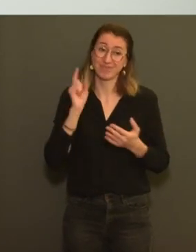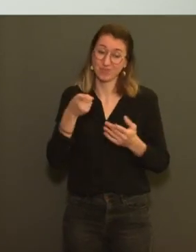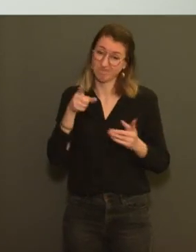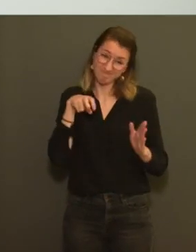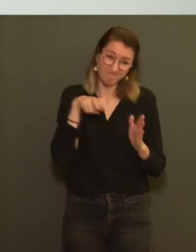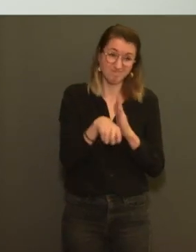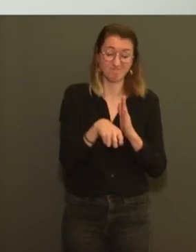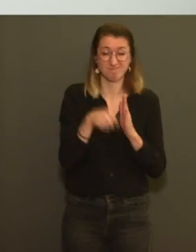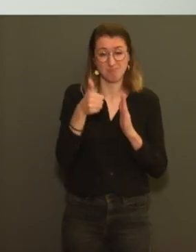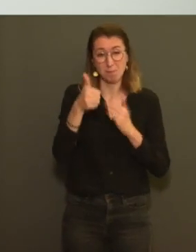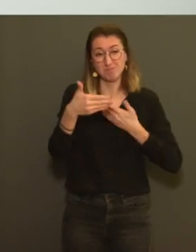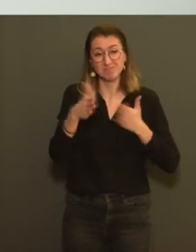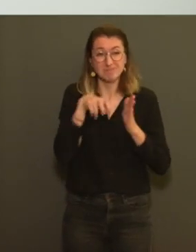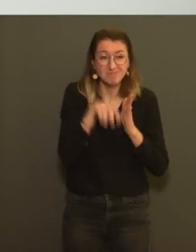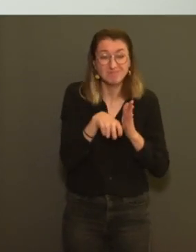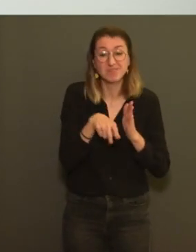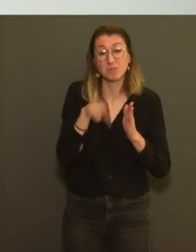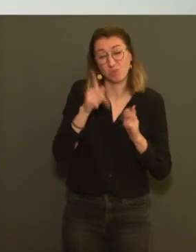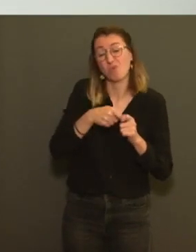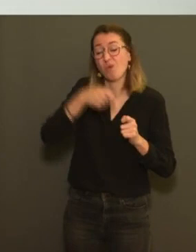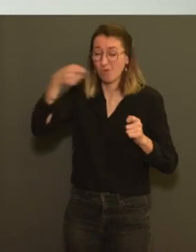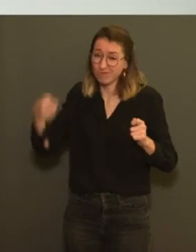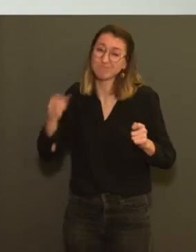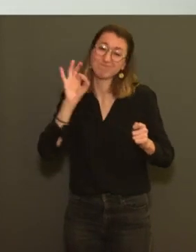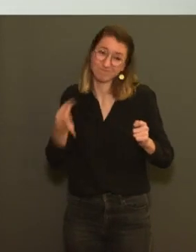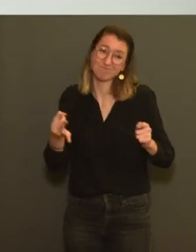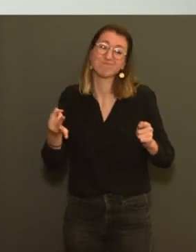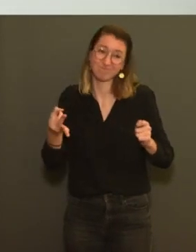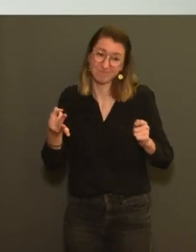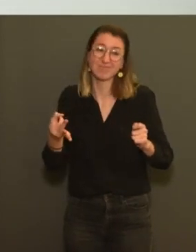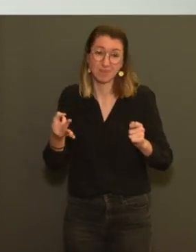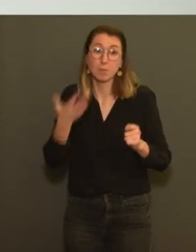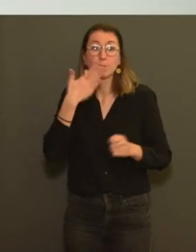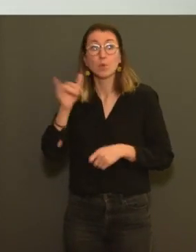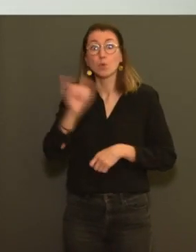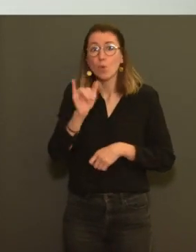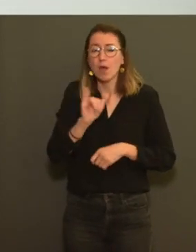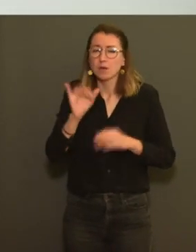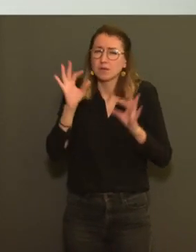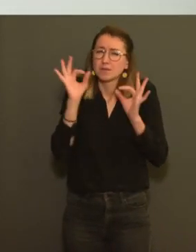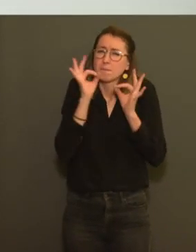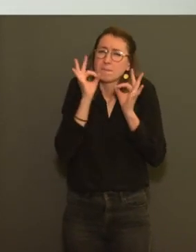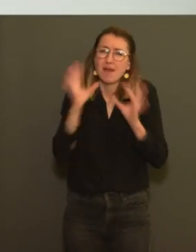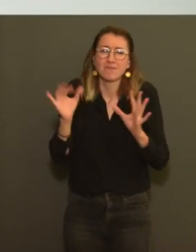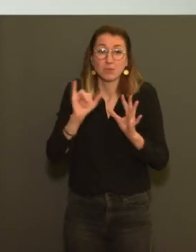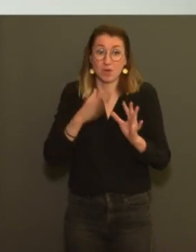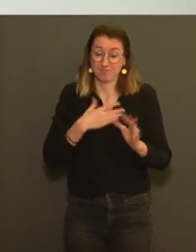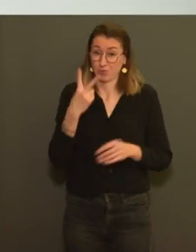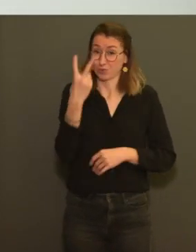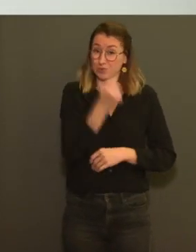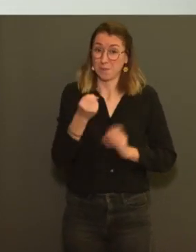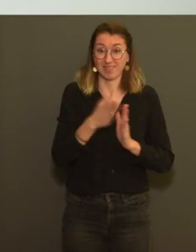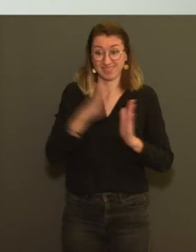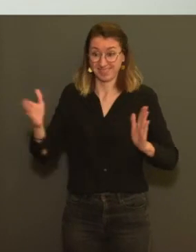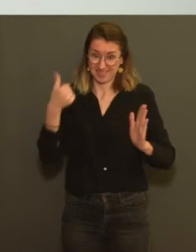Idéalement, cette quarantaine, on vous l'avait expliqué, porte sur 14 jours pour exclure la totalité des potentielles infections